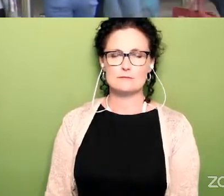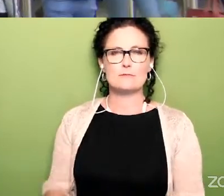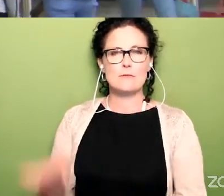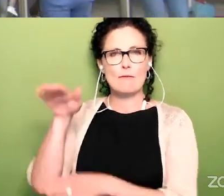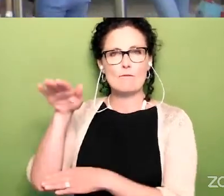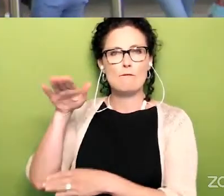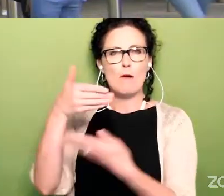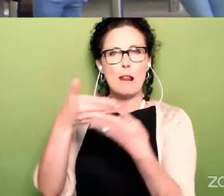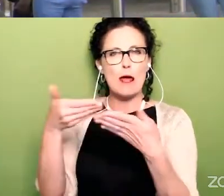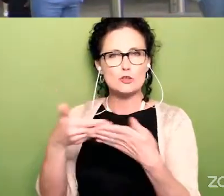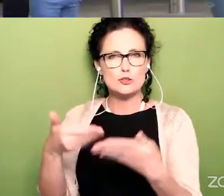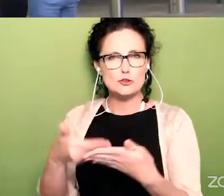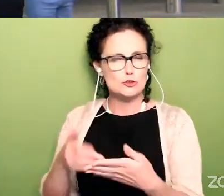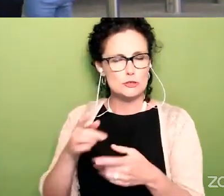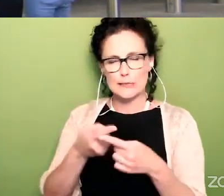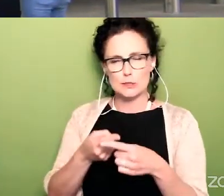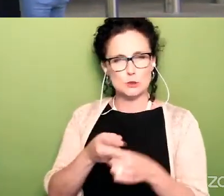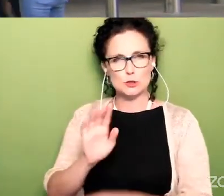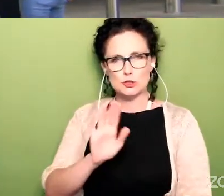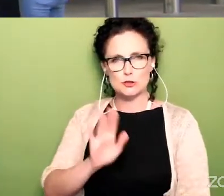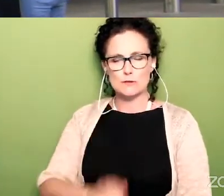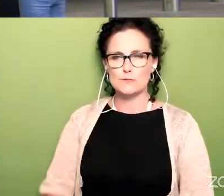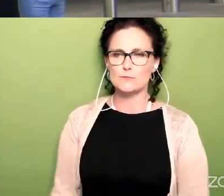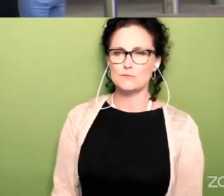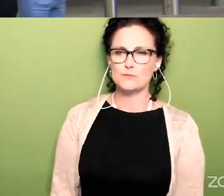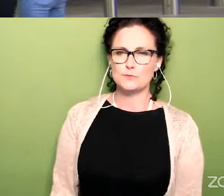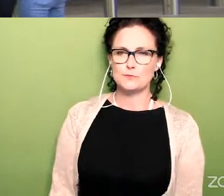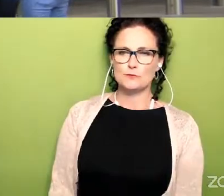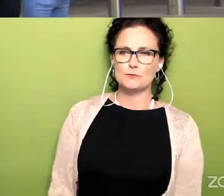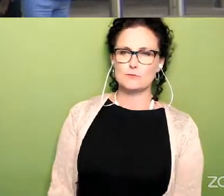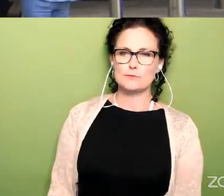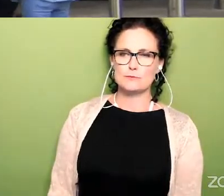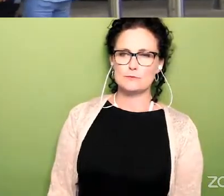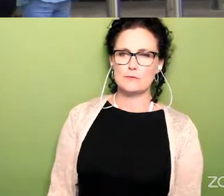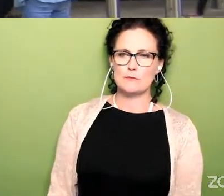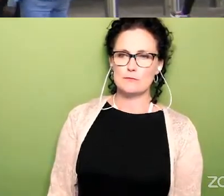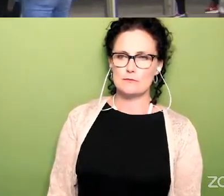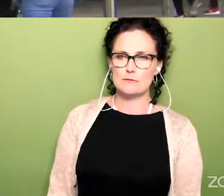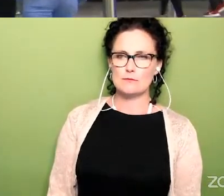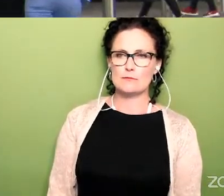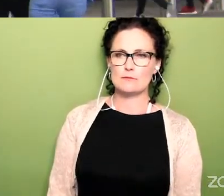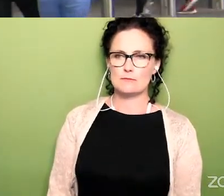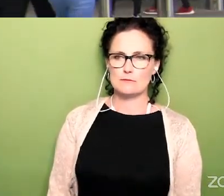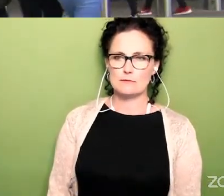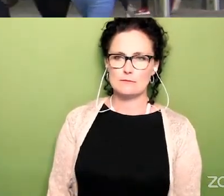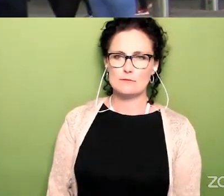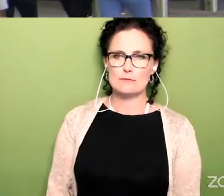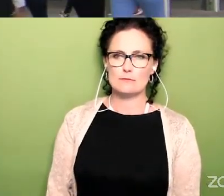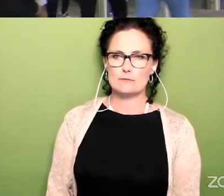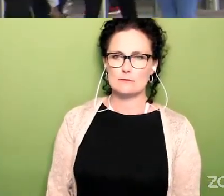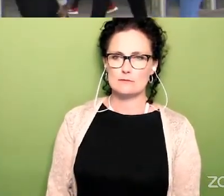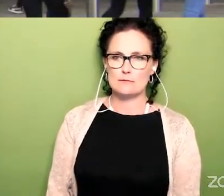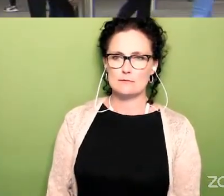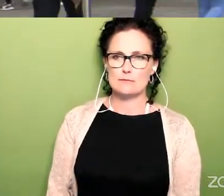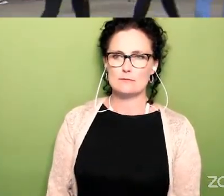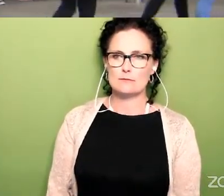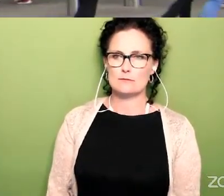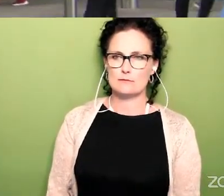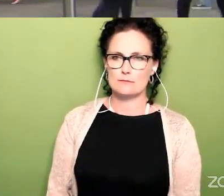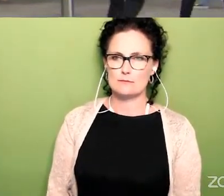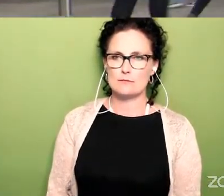अगर दुश्मन दुश्मन जमाना गम नहीं कोई